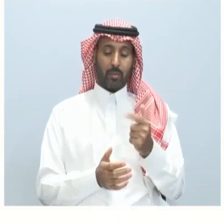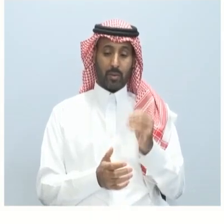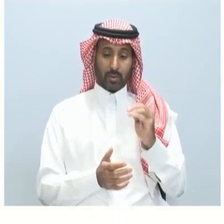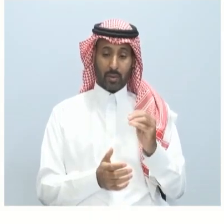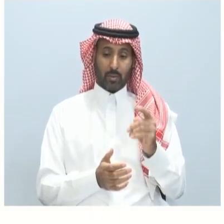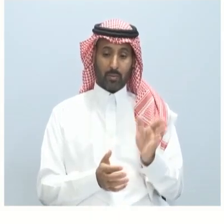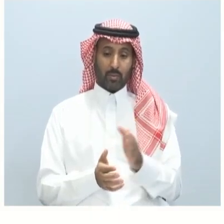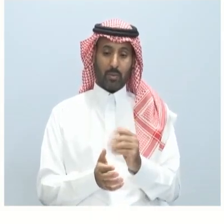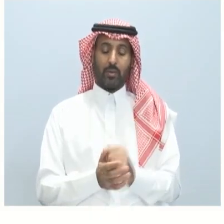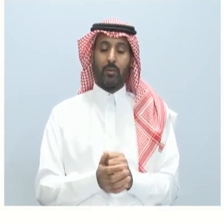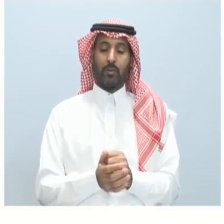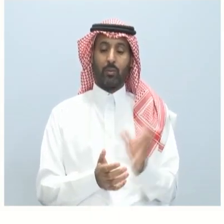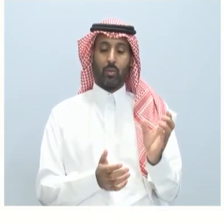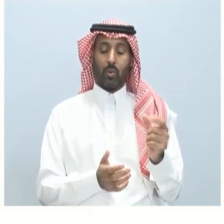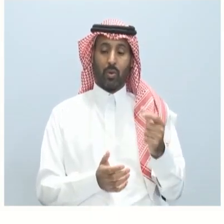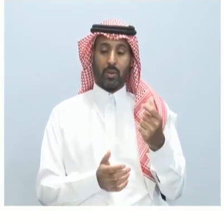الاجابه